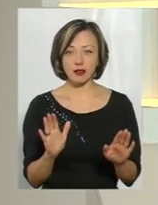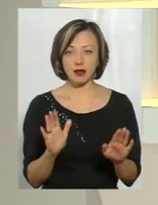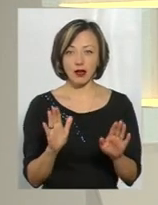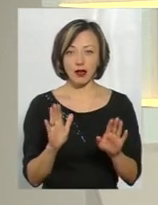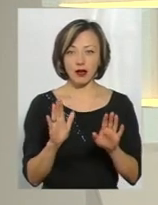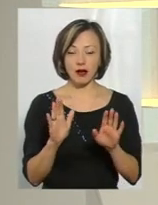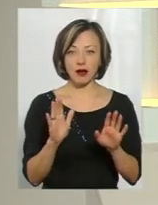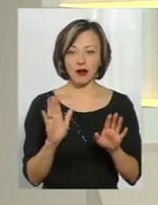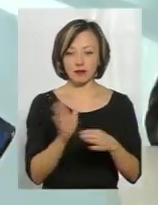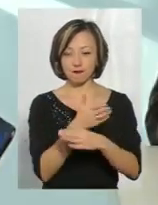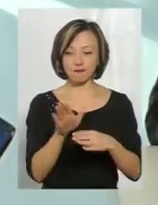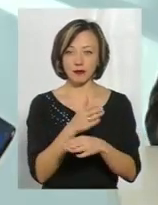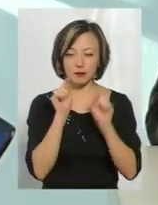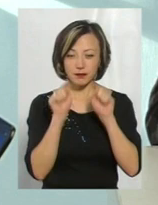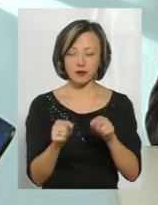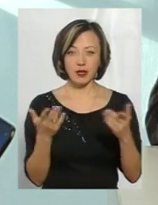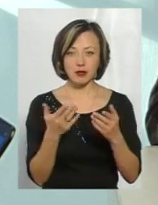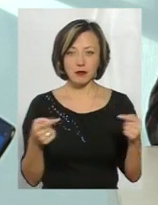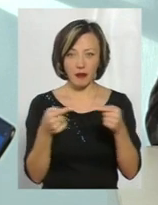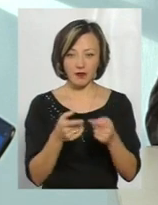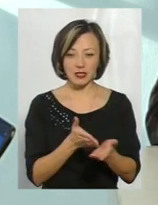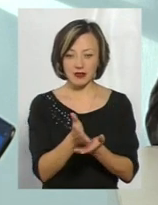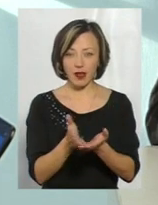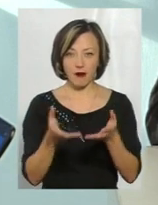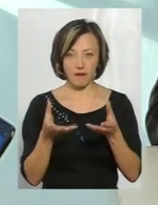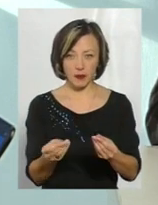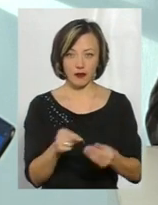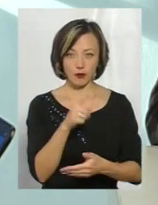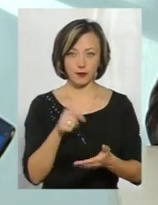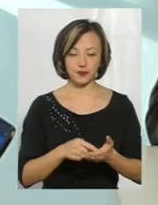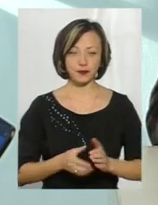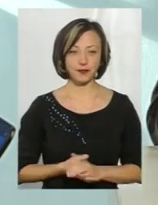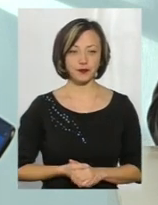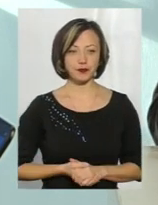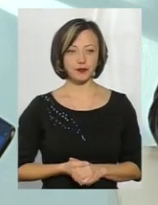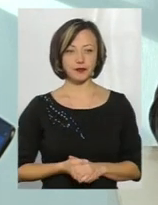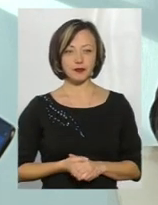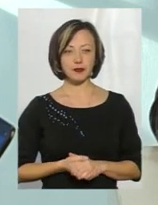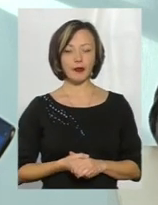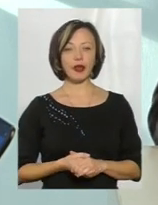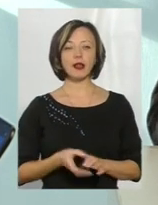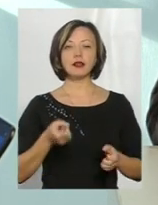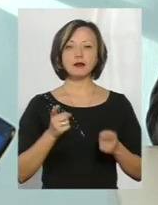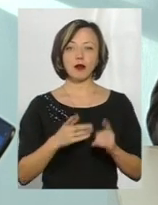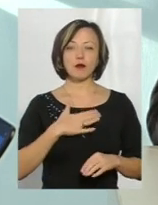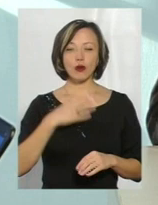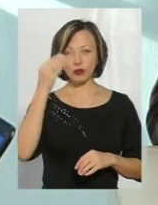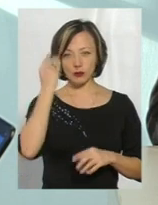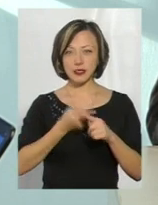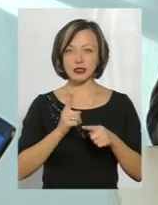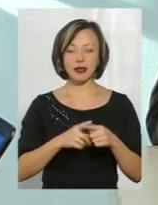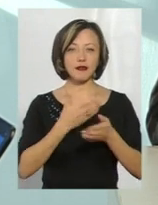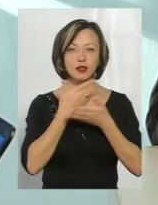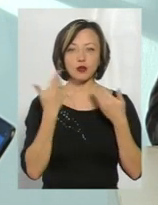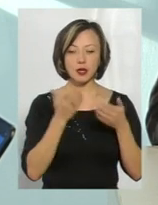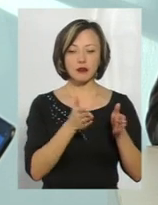лише десь концентруватися на якихось певних сферах впливу? Ну, насправді, що я можу сказати зі своєї точки зору, це відсутність